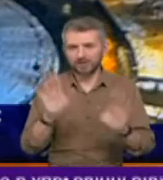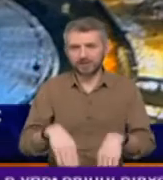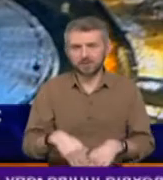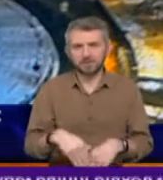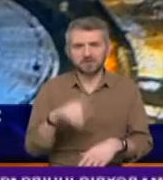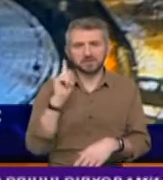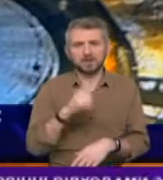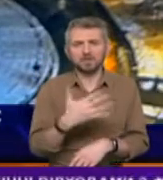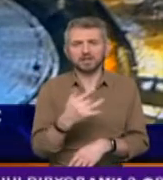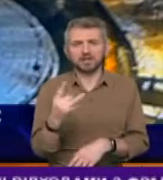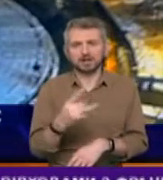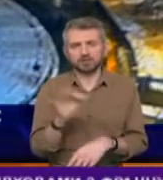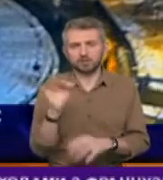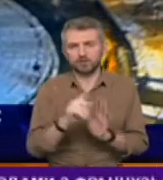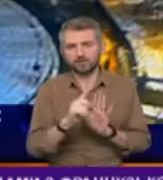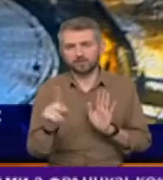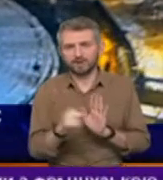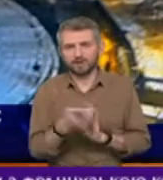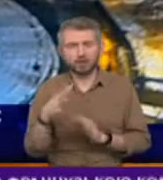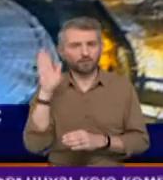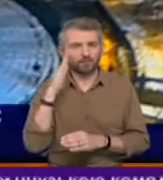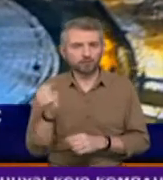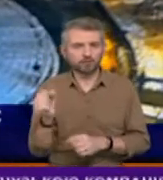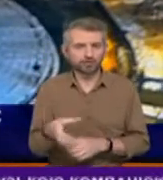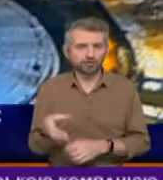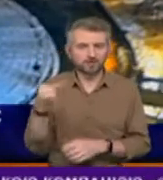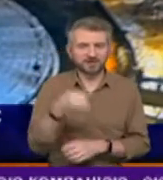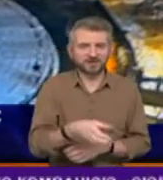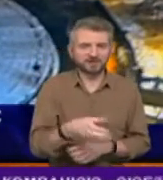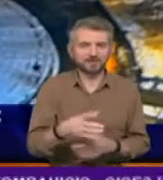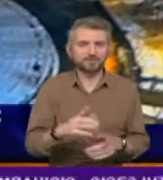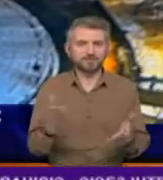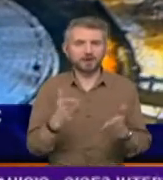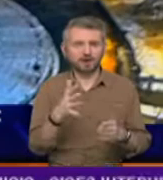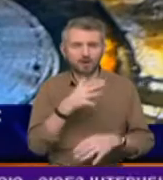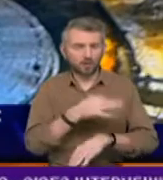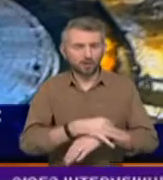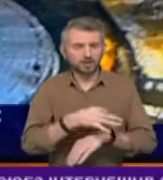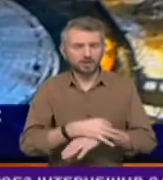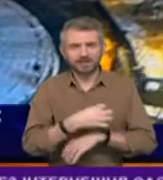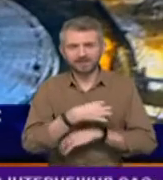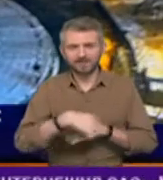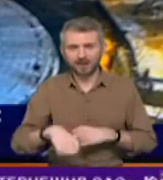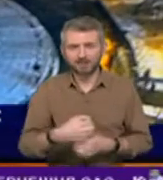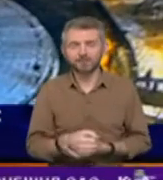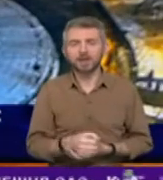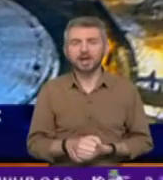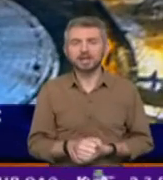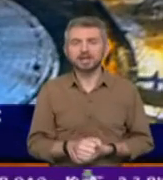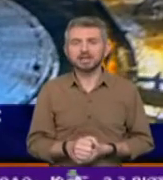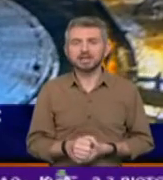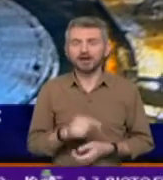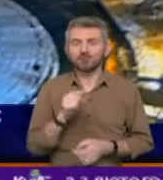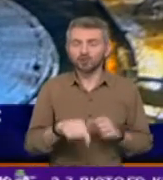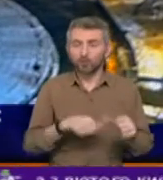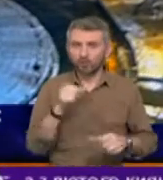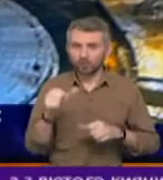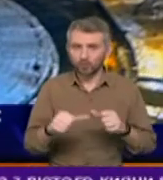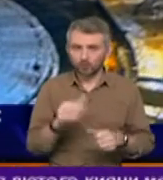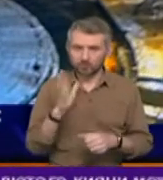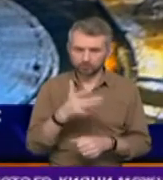Ну і достатньо тих, хто буде контролювати результативність чи результати складання таких іспитів рідною мовою. Ну, справа в тім, що ми